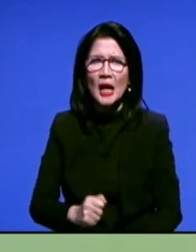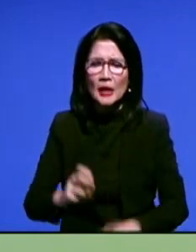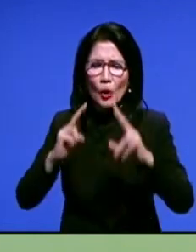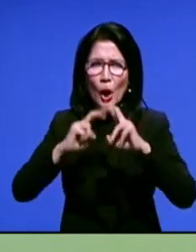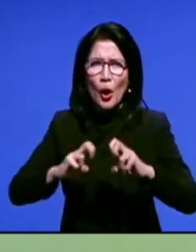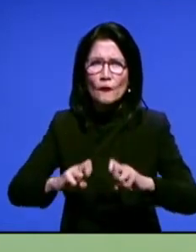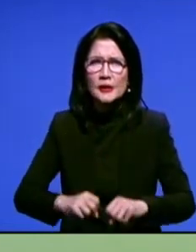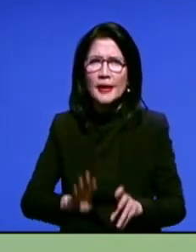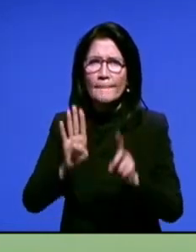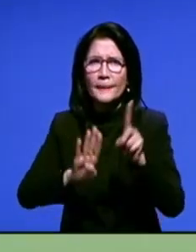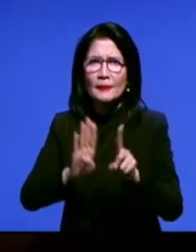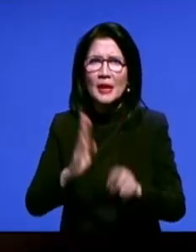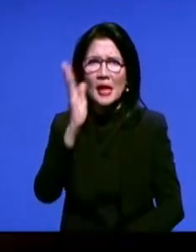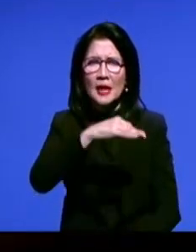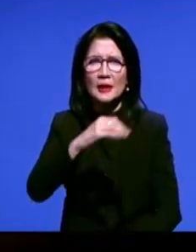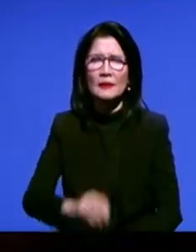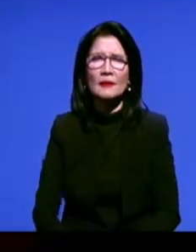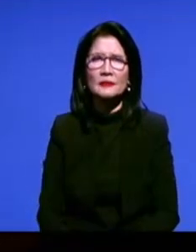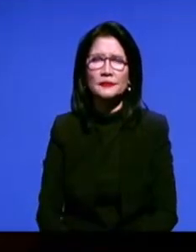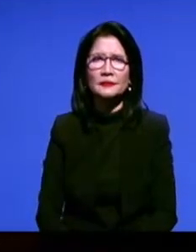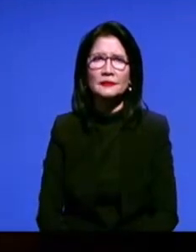observasi selama 14 hari.